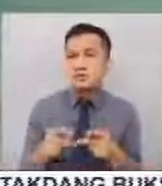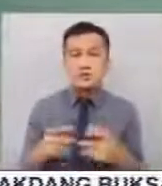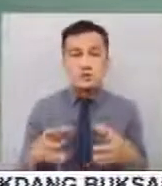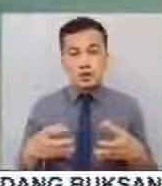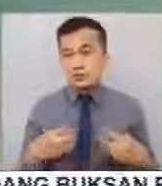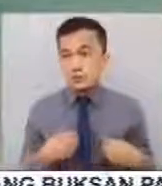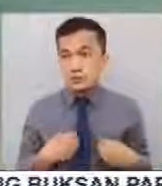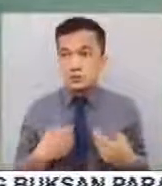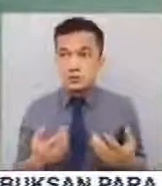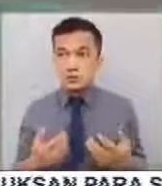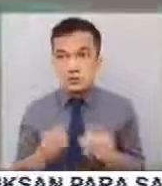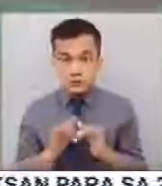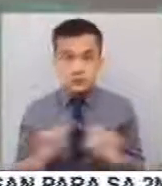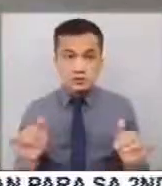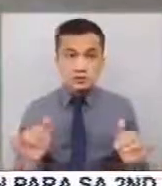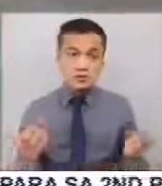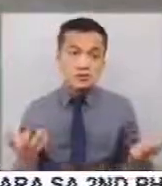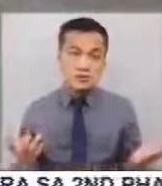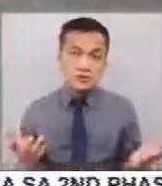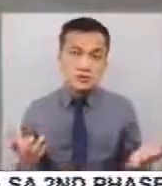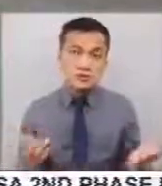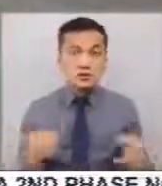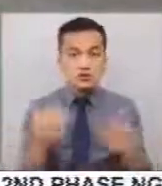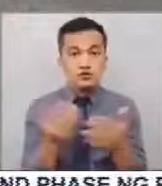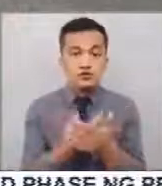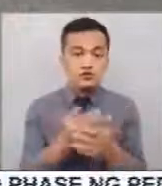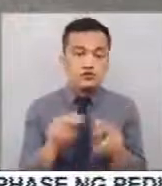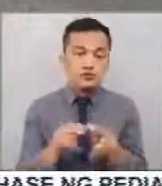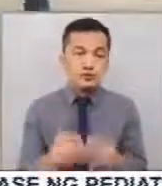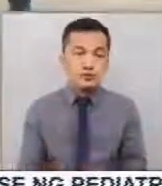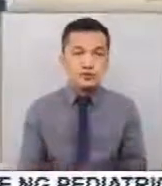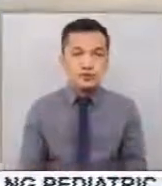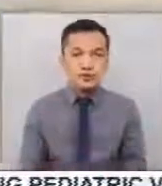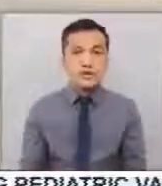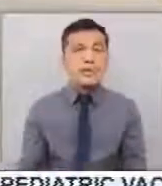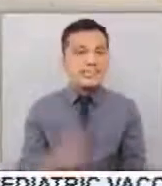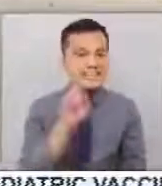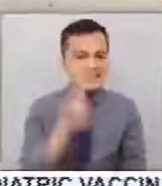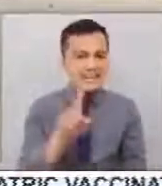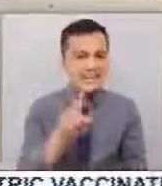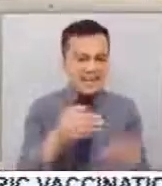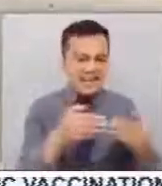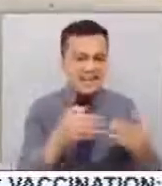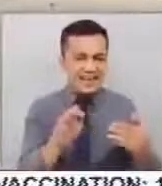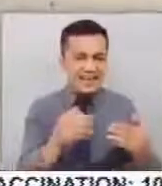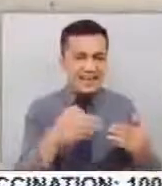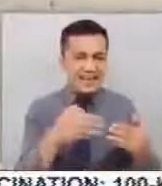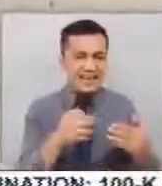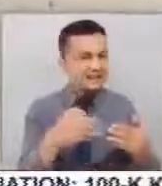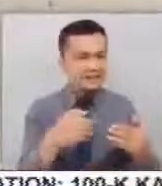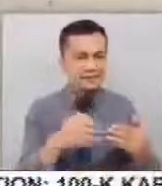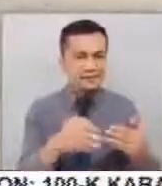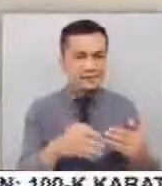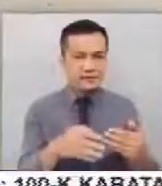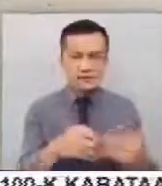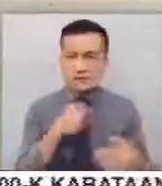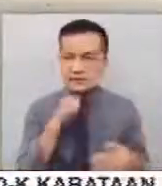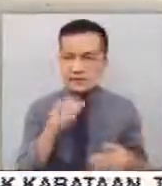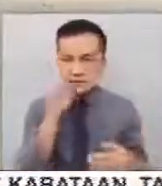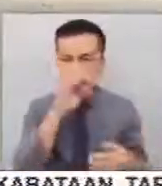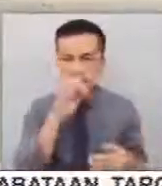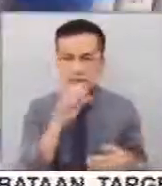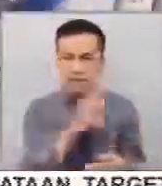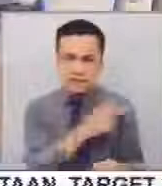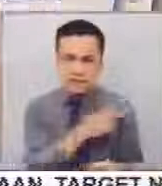Ganun po talaga, new normal. Isang gate lamang ang bukas sa Manila North Cemetery. Hindi nahanapan ang vaccination card.